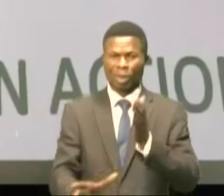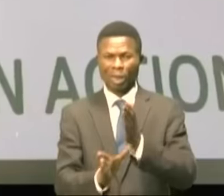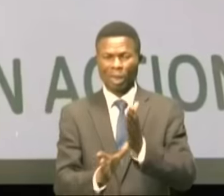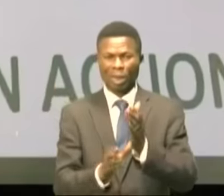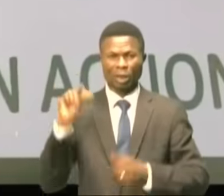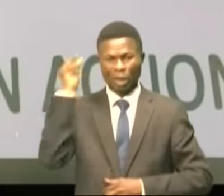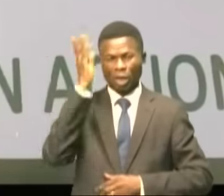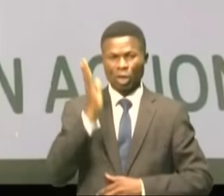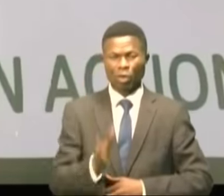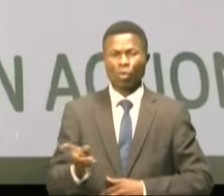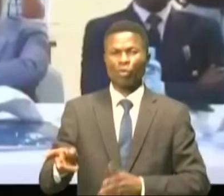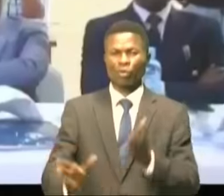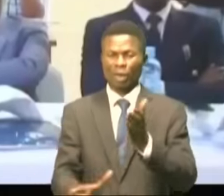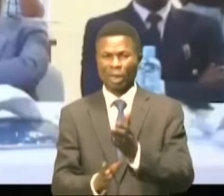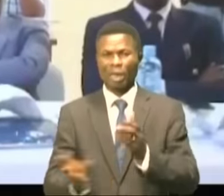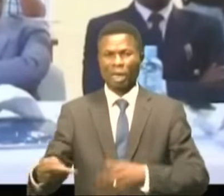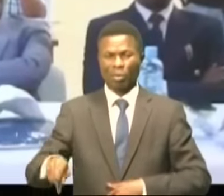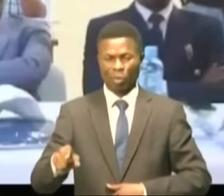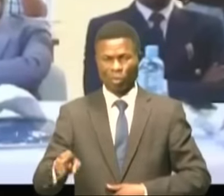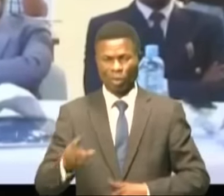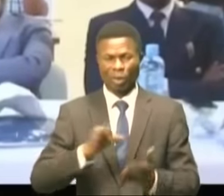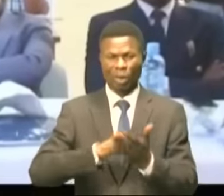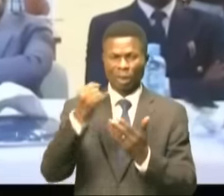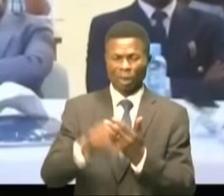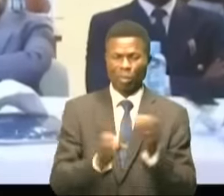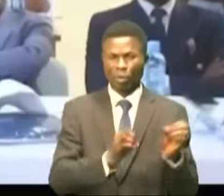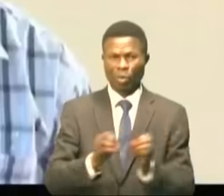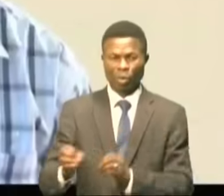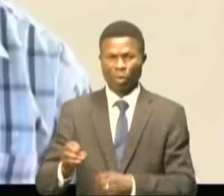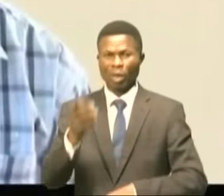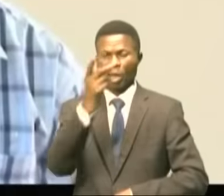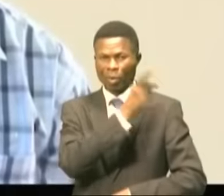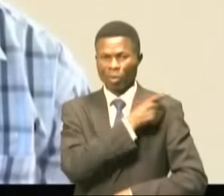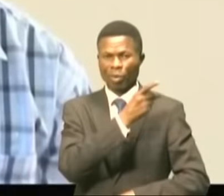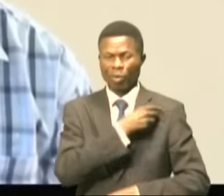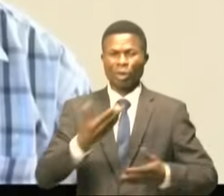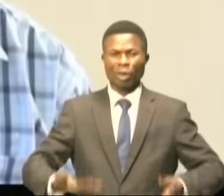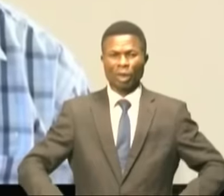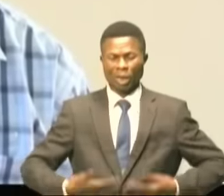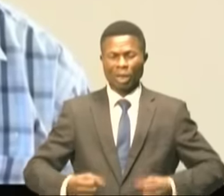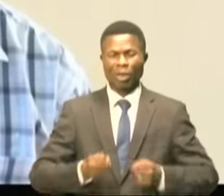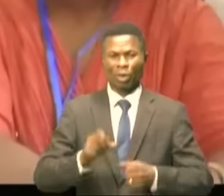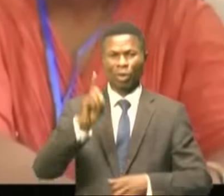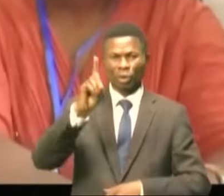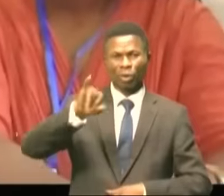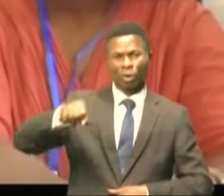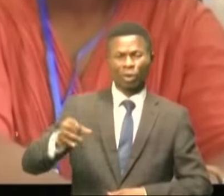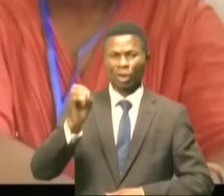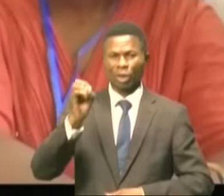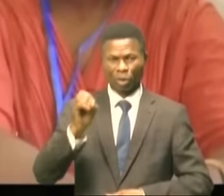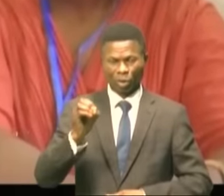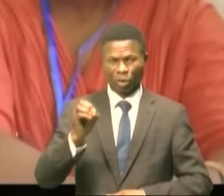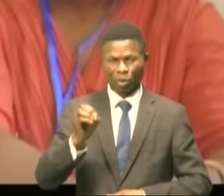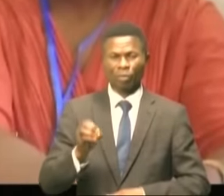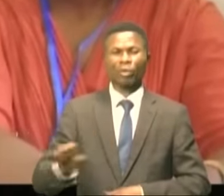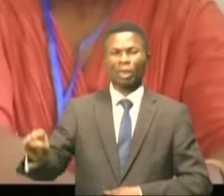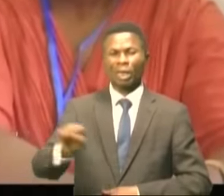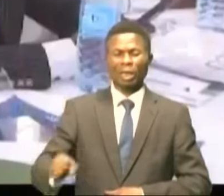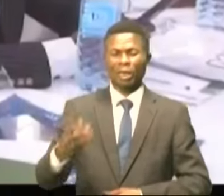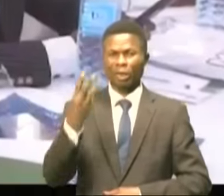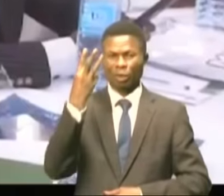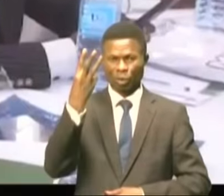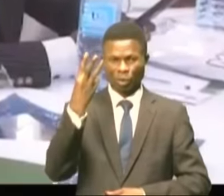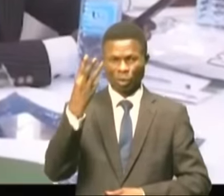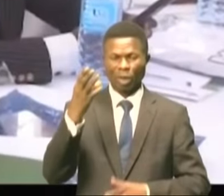Ce projet est exécuté en consortium par les organisations Paul Guérin, La Joie et John Goodall Institute. Cible trois secteurs principaux avec